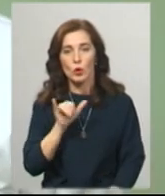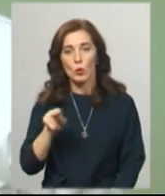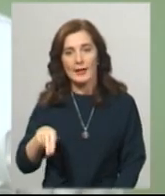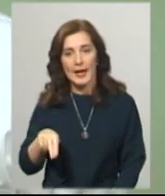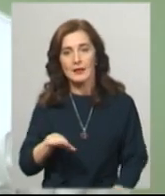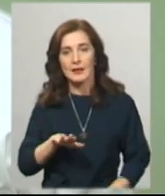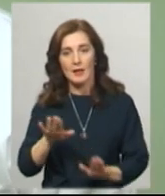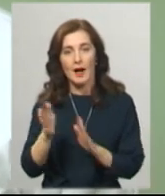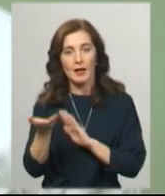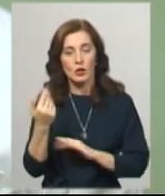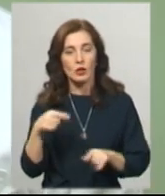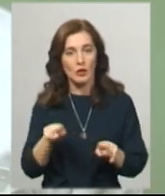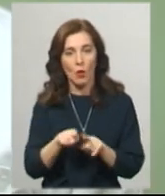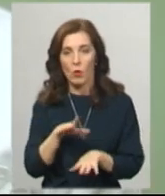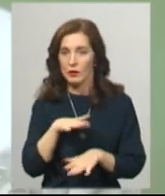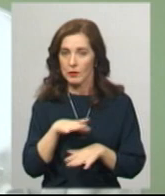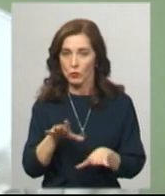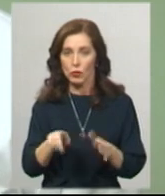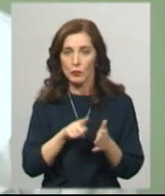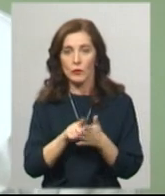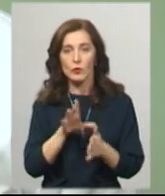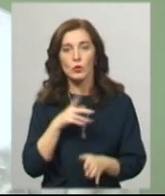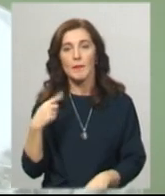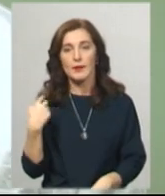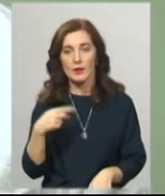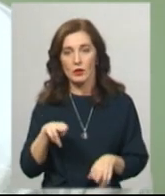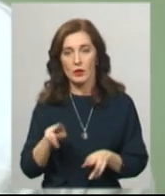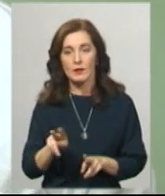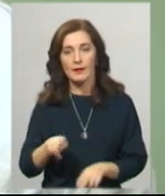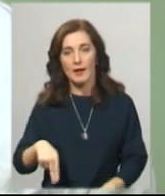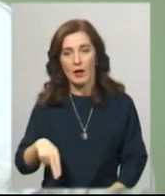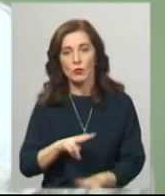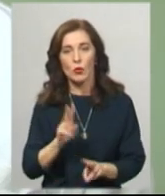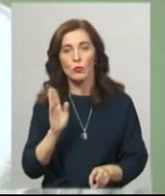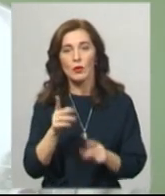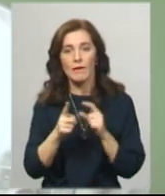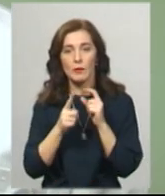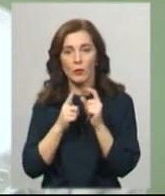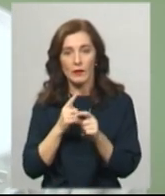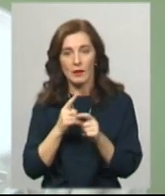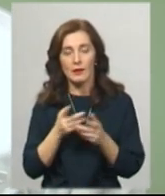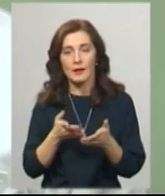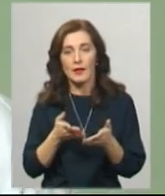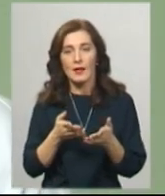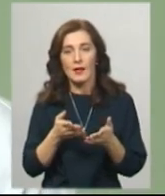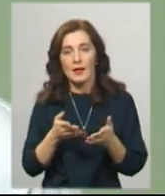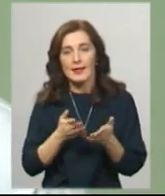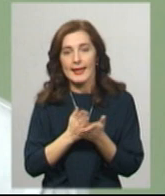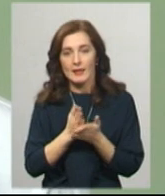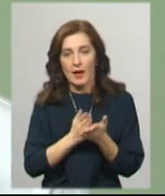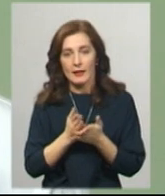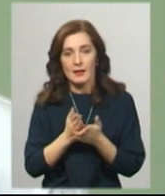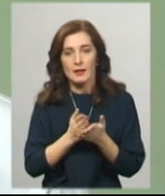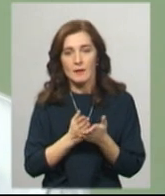раніше такого не було, і повинен бути медичний директор, який буде відповідати за якість надання медичної допомоги.